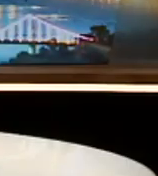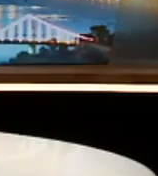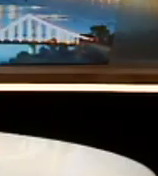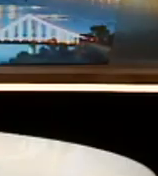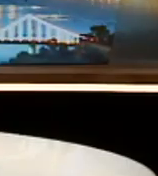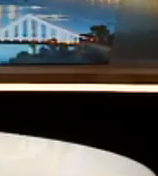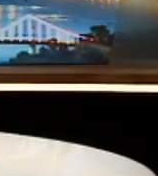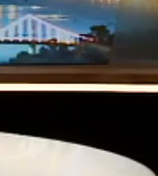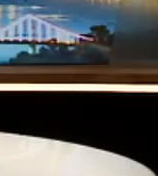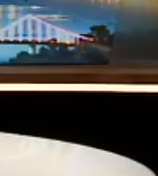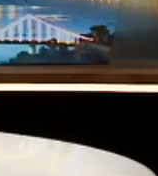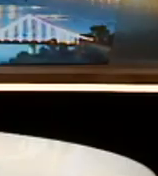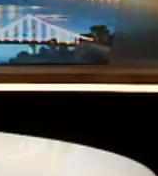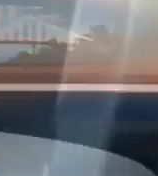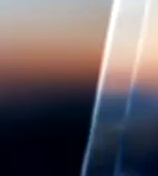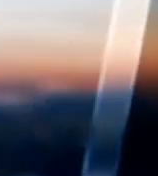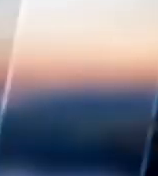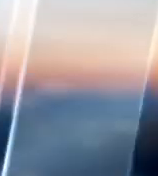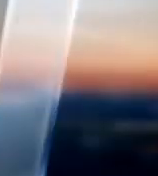вас це вікно, і нам є, що вам розповісти.